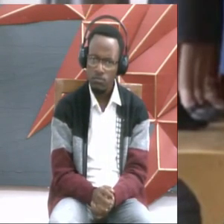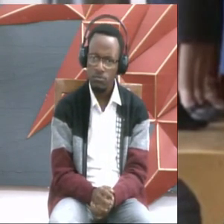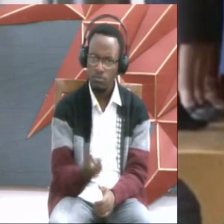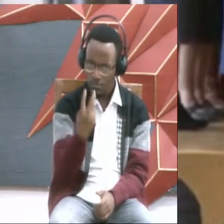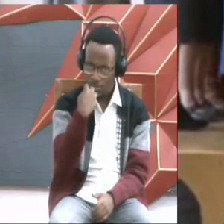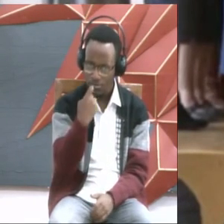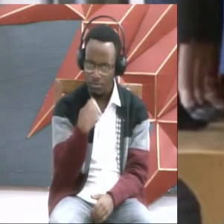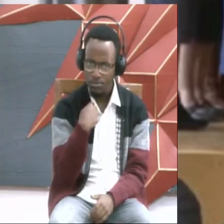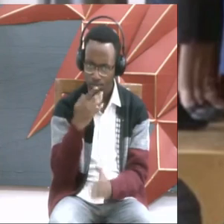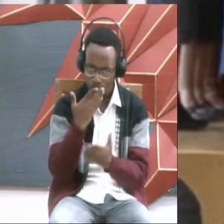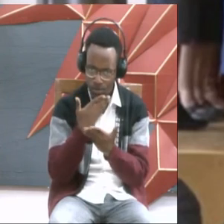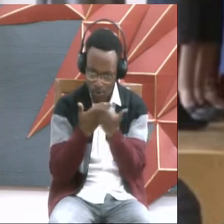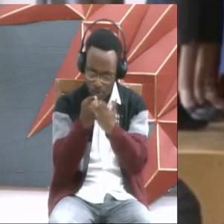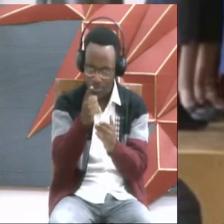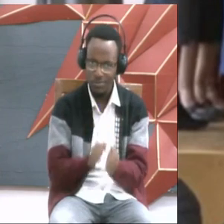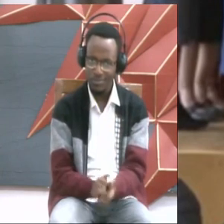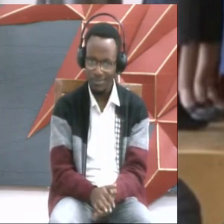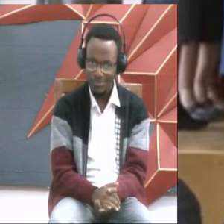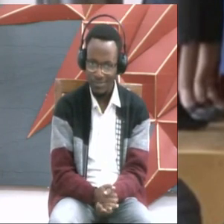Revenir à la